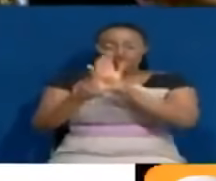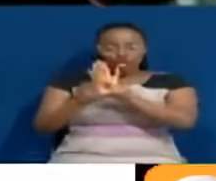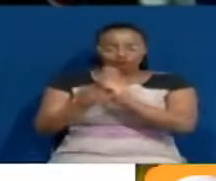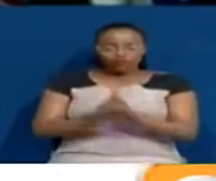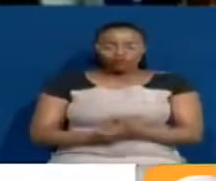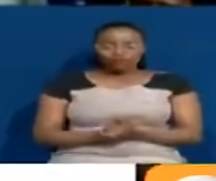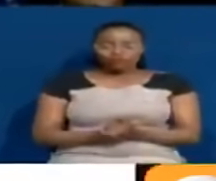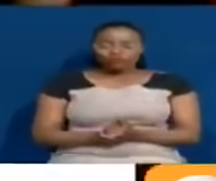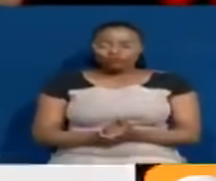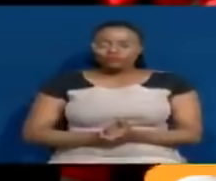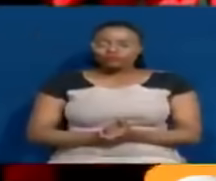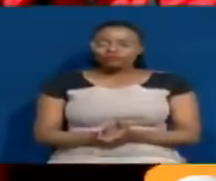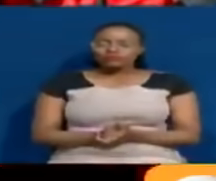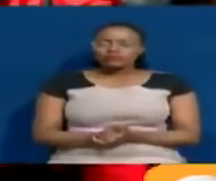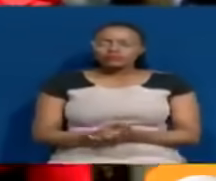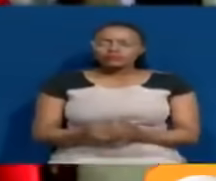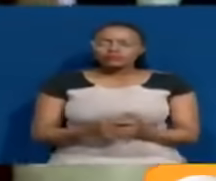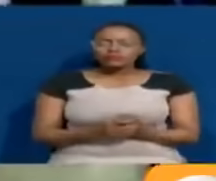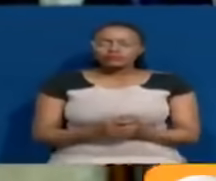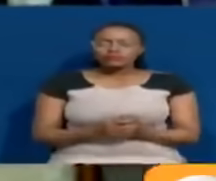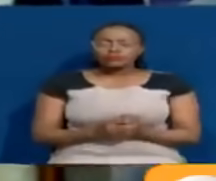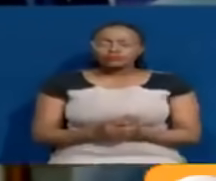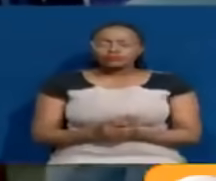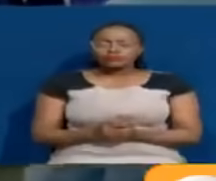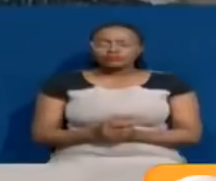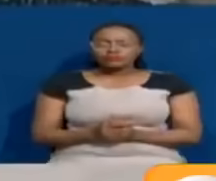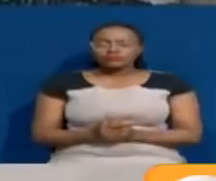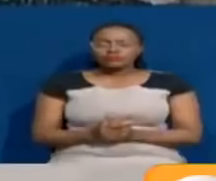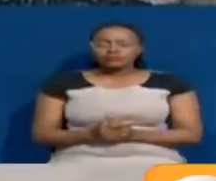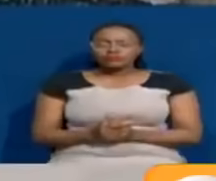Stephen Letoru, Ninga ya Citizen, Nairobi.